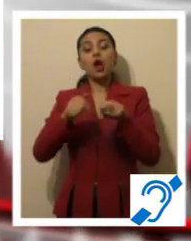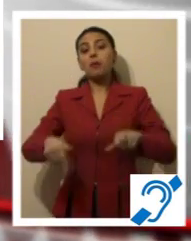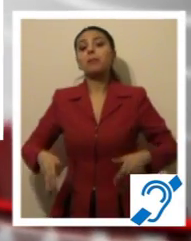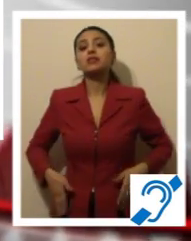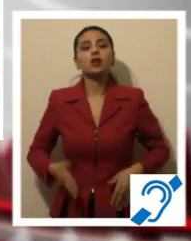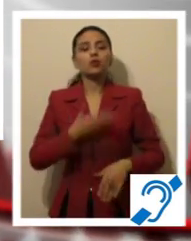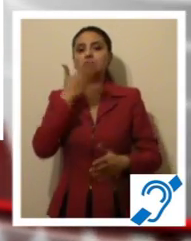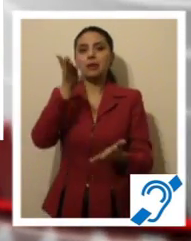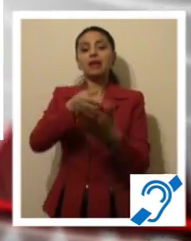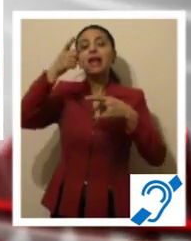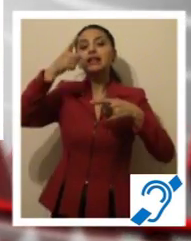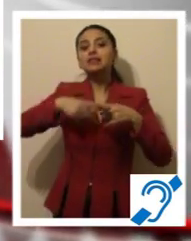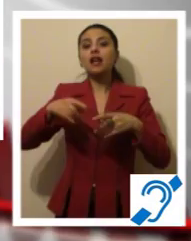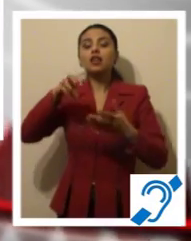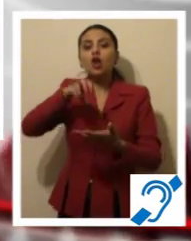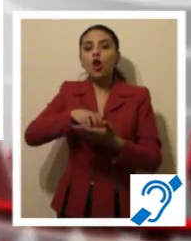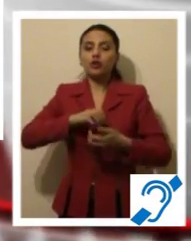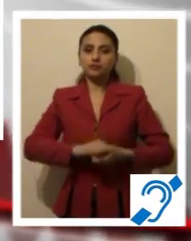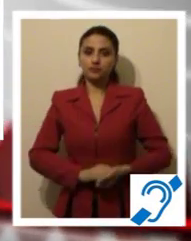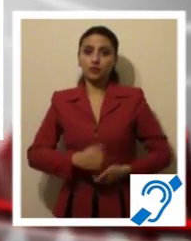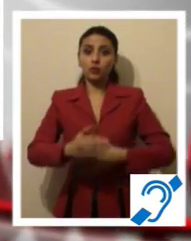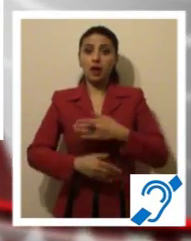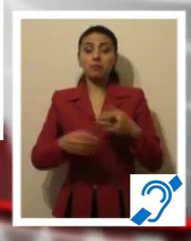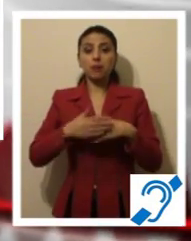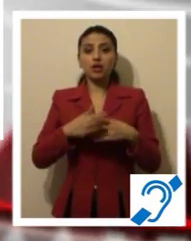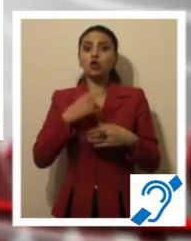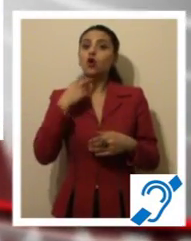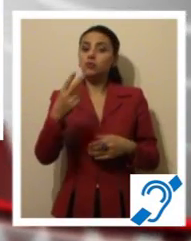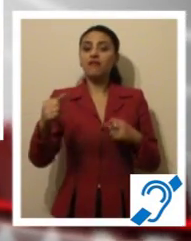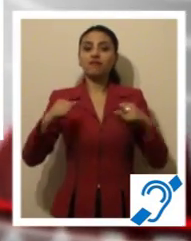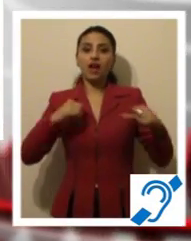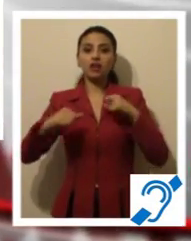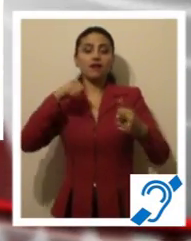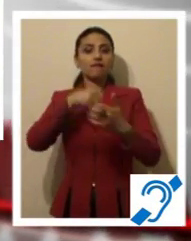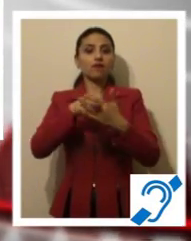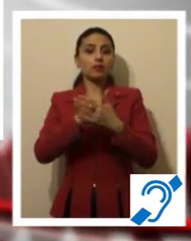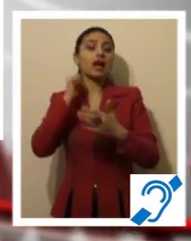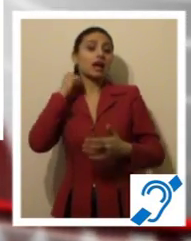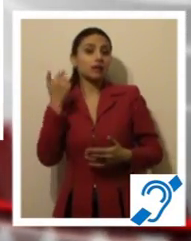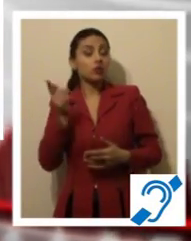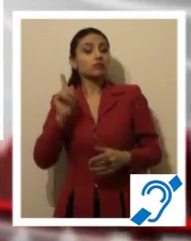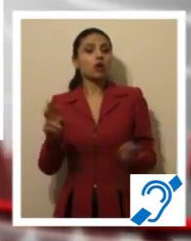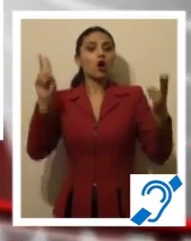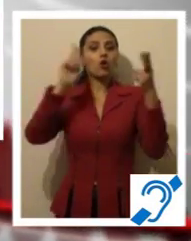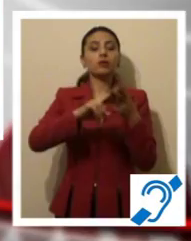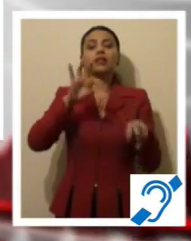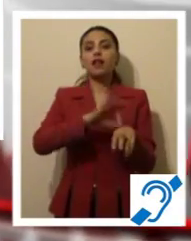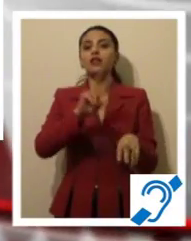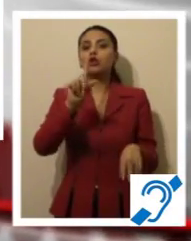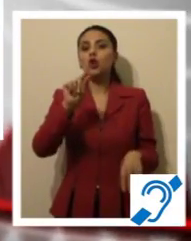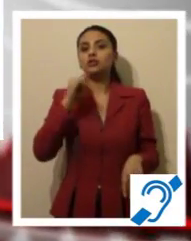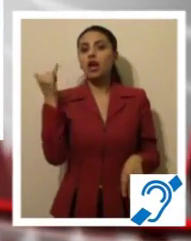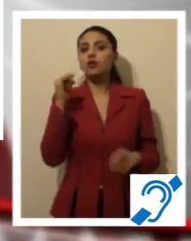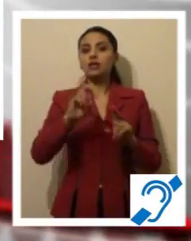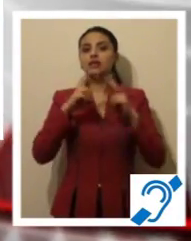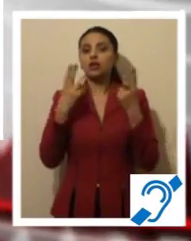s-a stabilit cu exactitate locația. După mai bine de două săptămâni de vacanță, fotbaliștii mușceleni se vor reuni în data de 20 ianuarie la